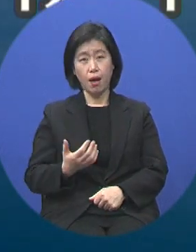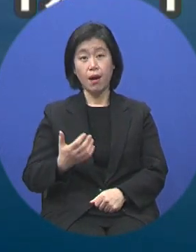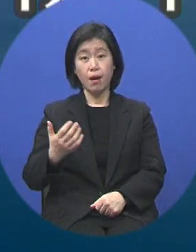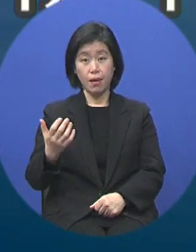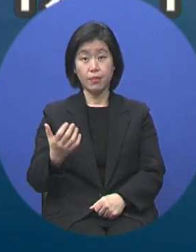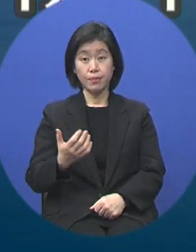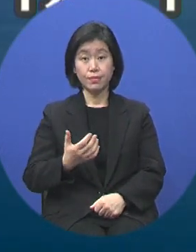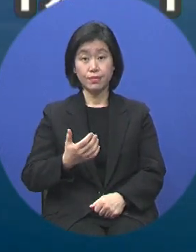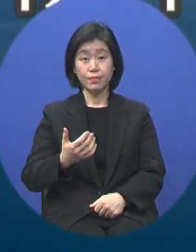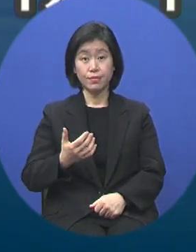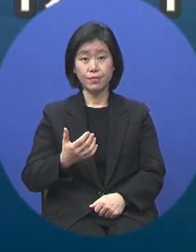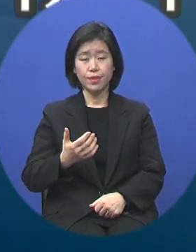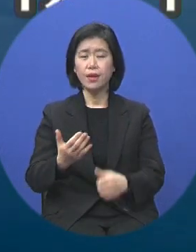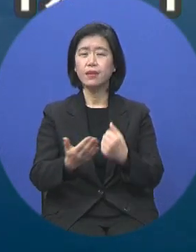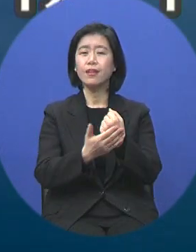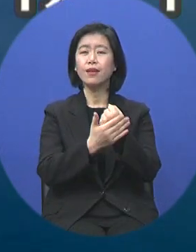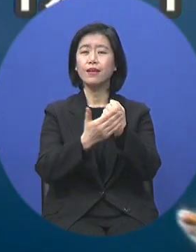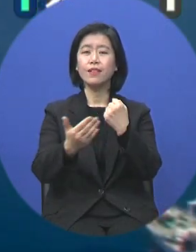아프니까